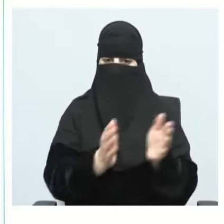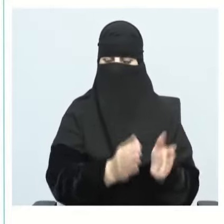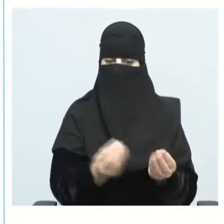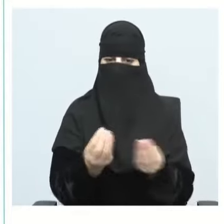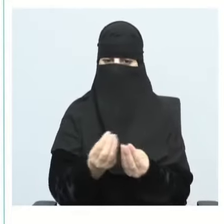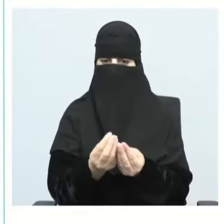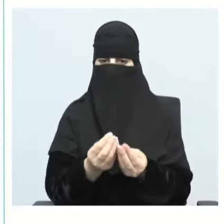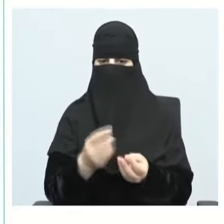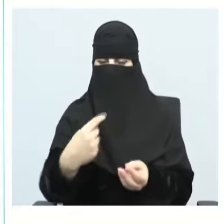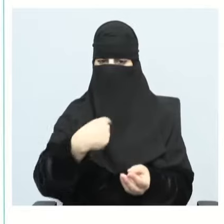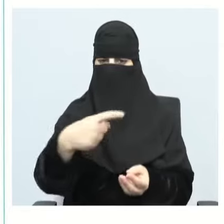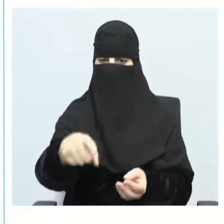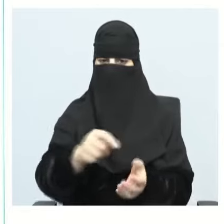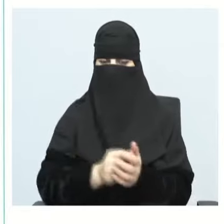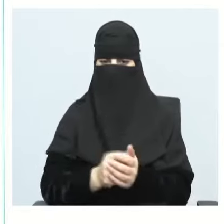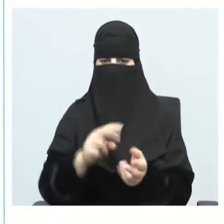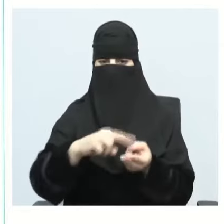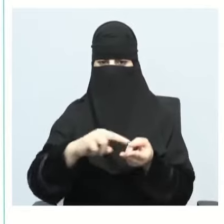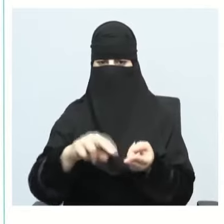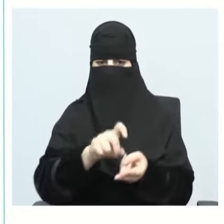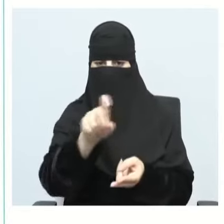في حل هذا السؤال